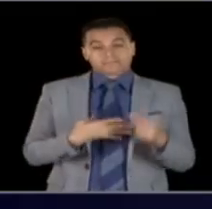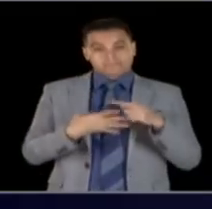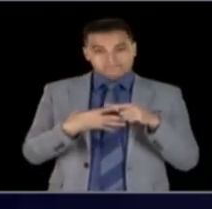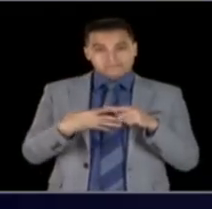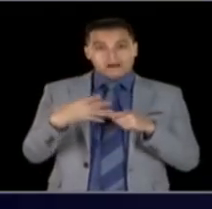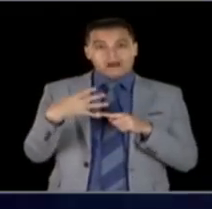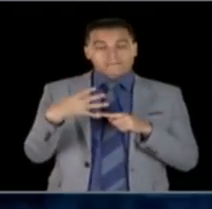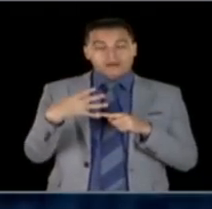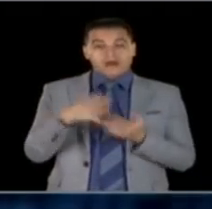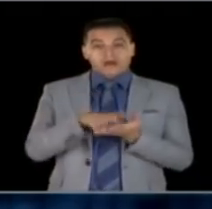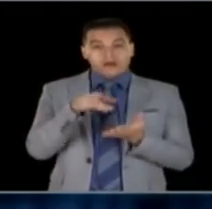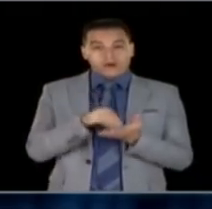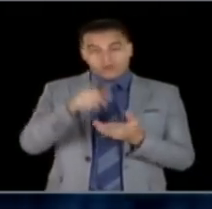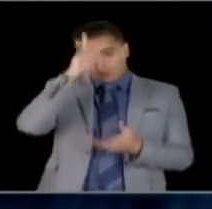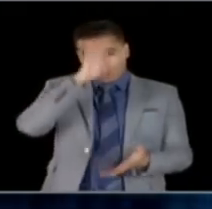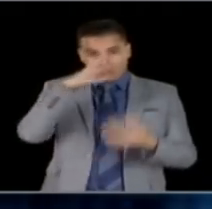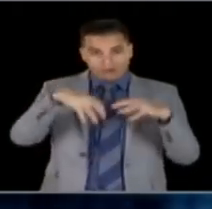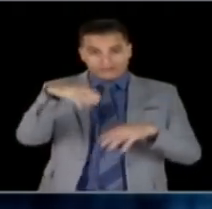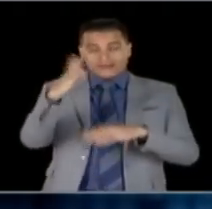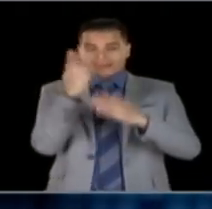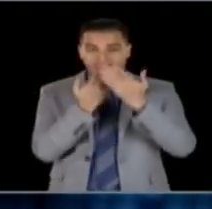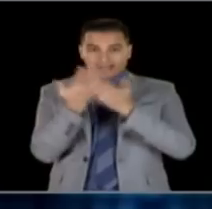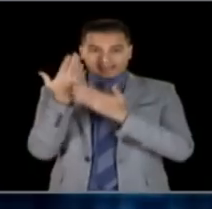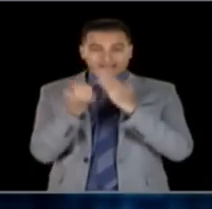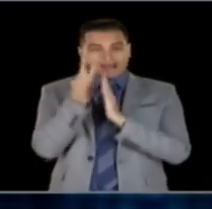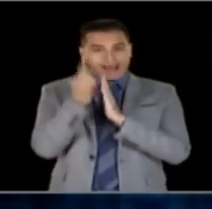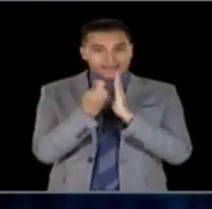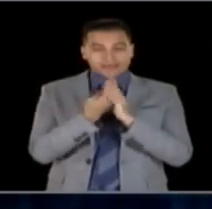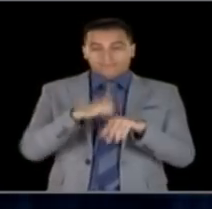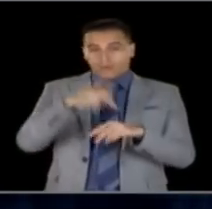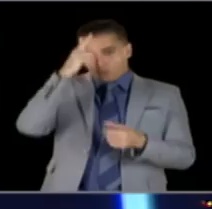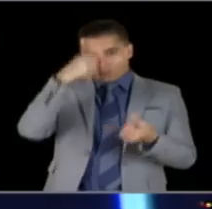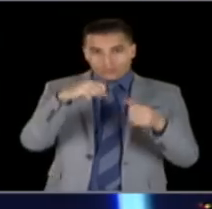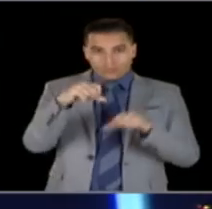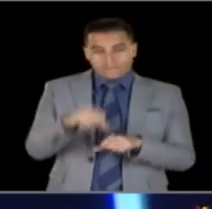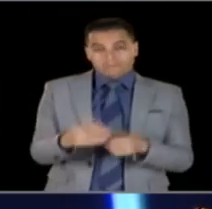فقره العلم اربع اجزاء: جغرافيا، تاريخ، ادب،